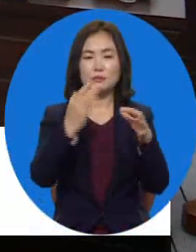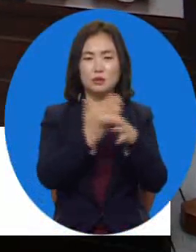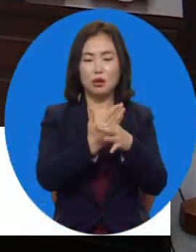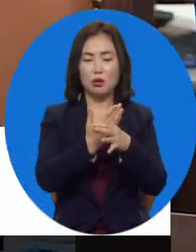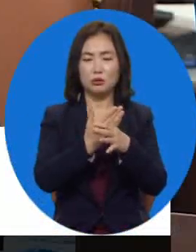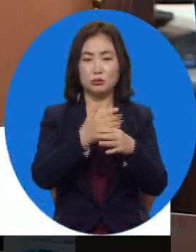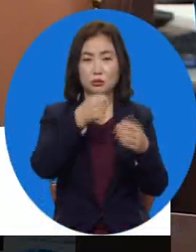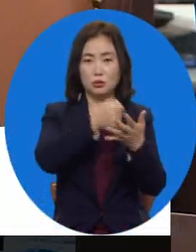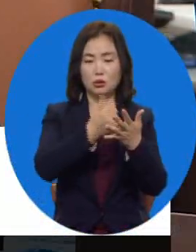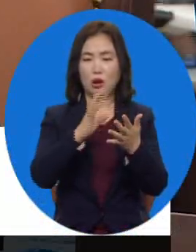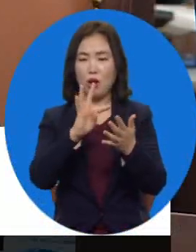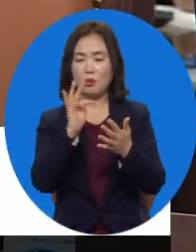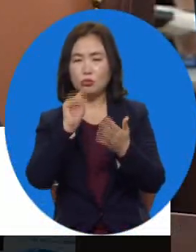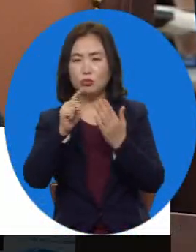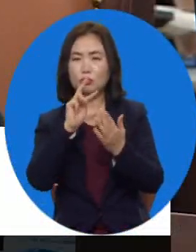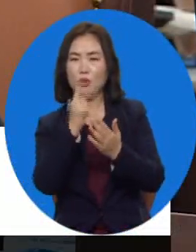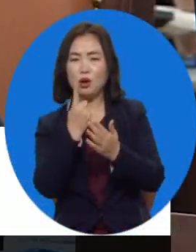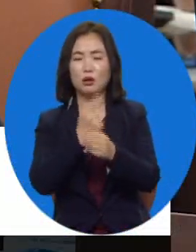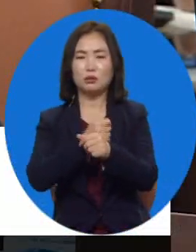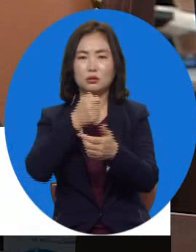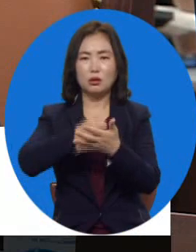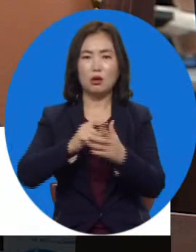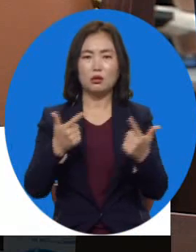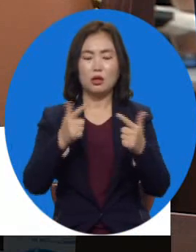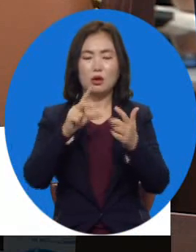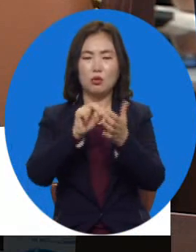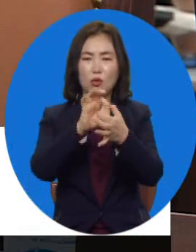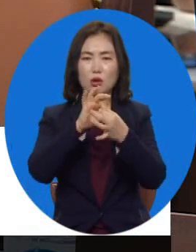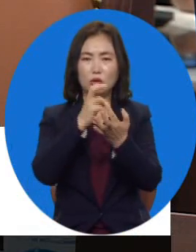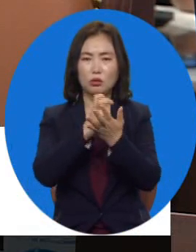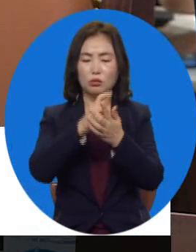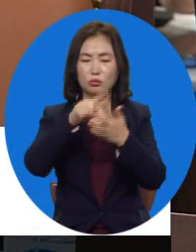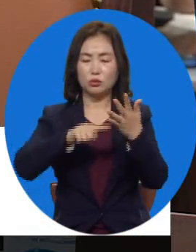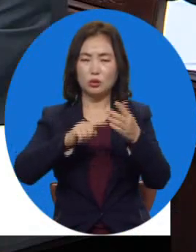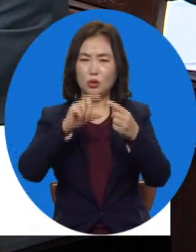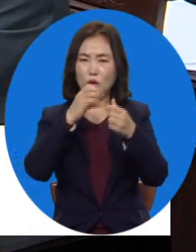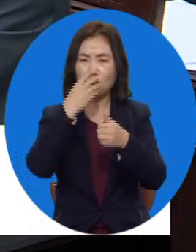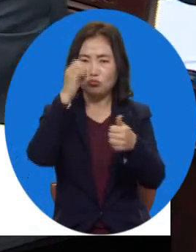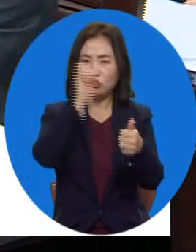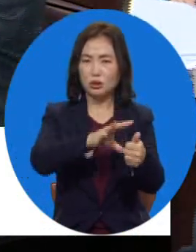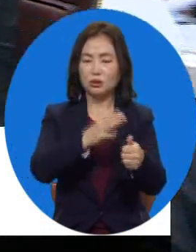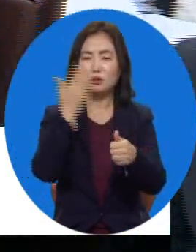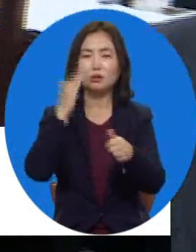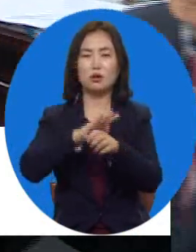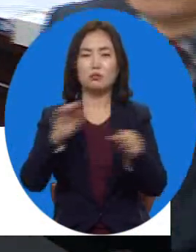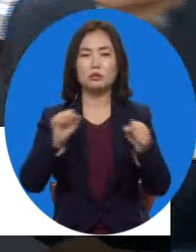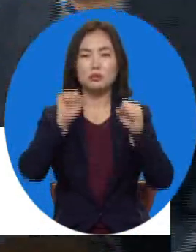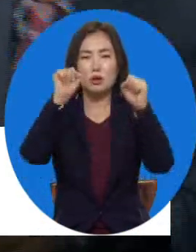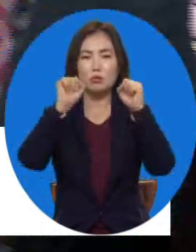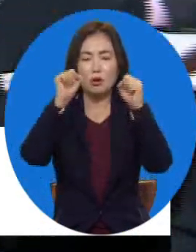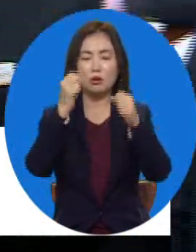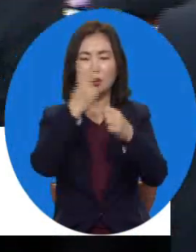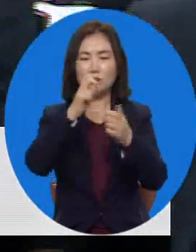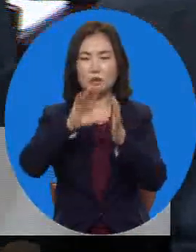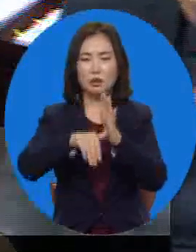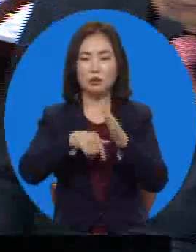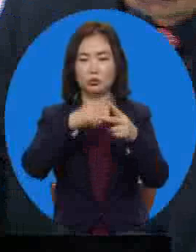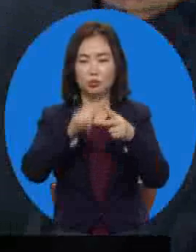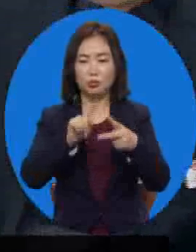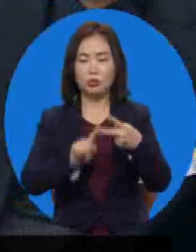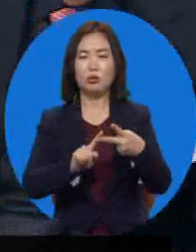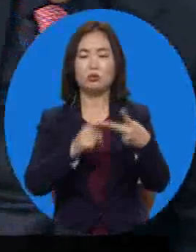얼마 안돼 번복되는 과정에서 관련 규정이 무시된 문제는 지난 경북 체육회 감사의 이어서